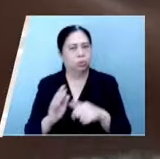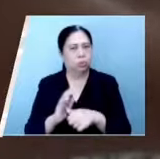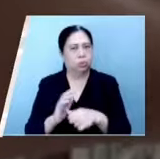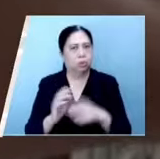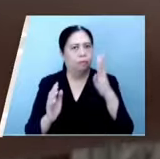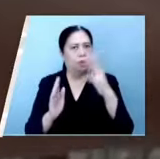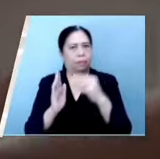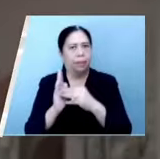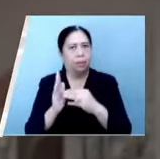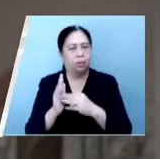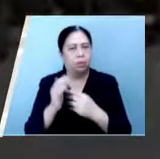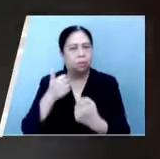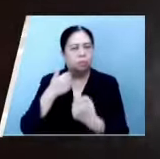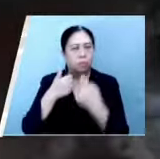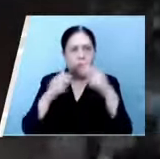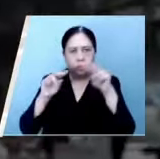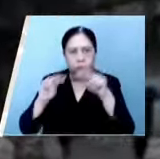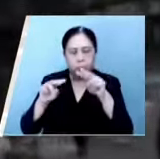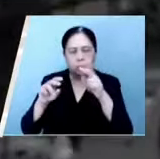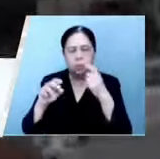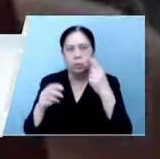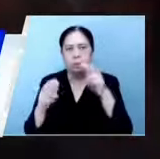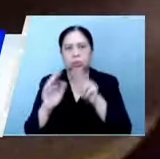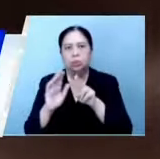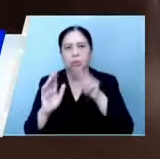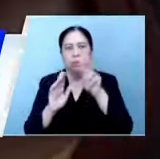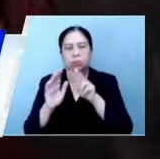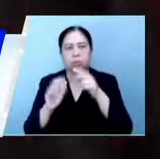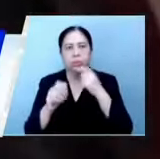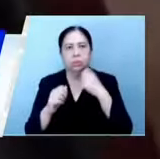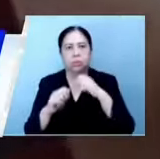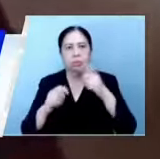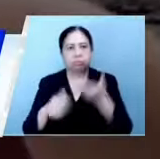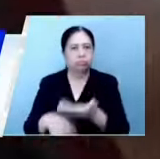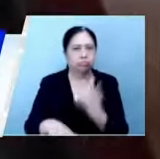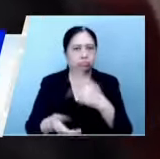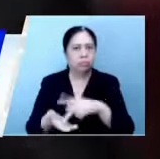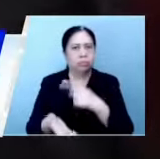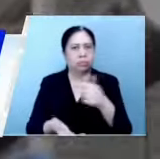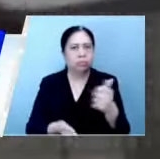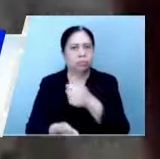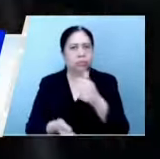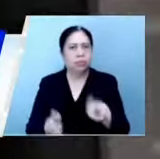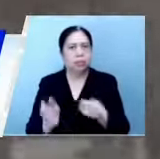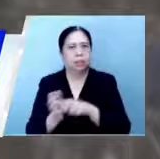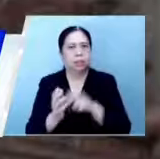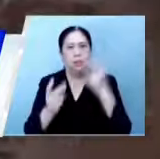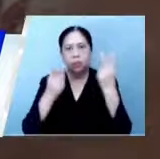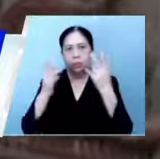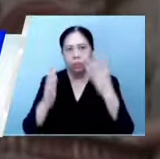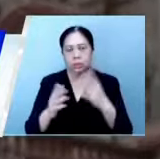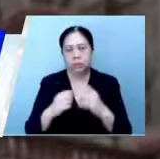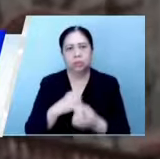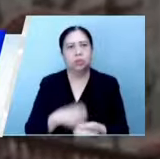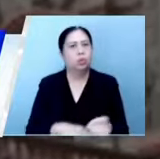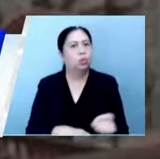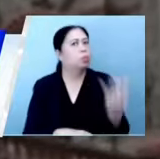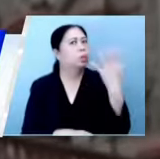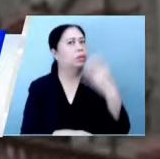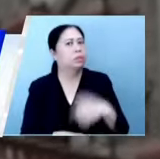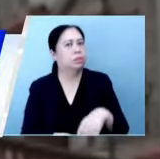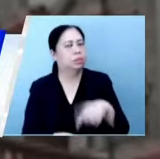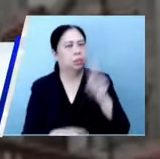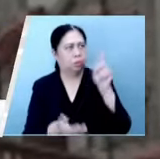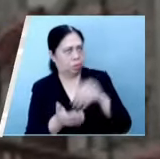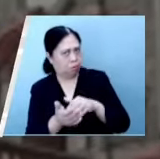views na ang TikTok video na ito ng paniningil ng isang tricycle driver sa pamasahe ng sakay niyang turista. How much? 5,000. No, it's too much,